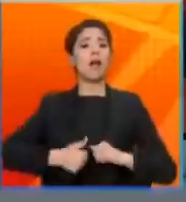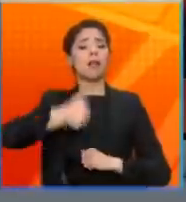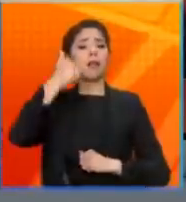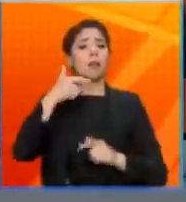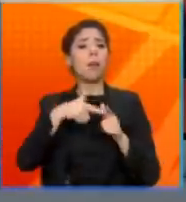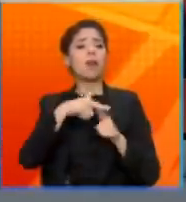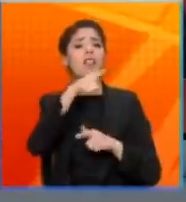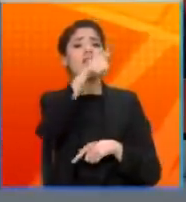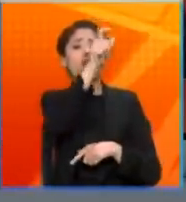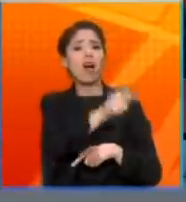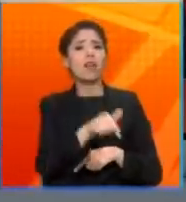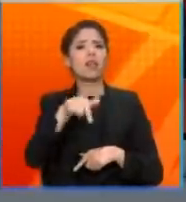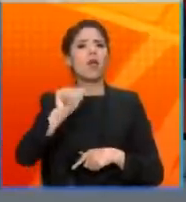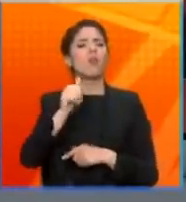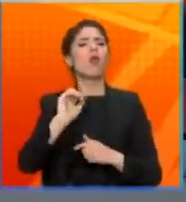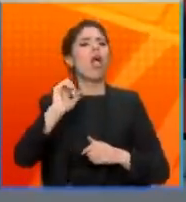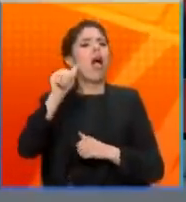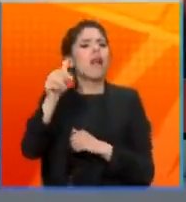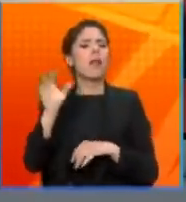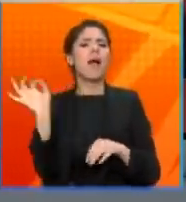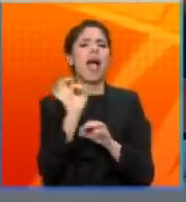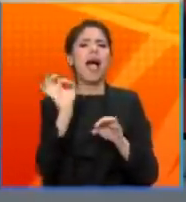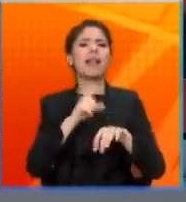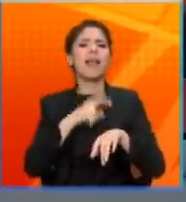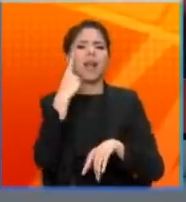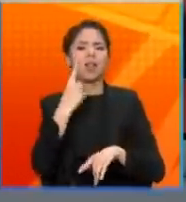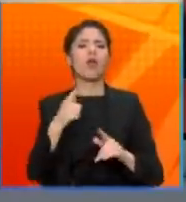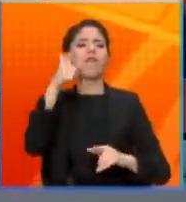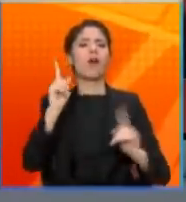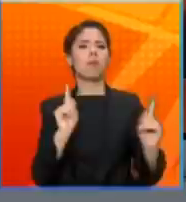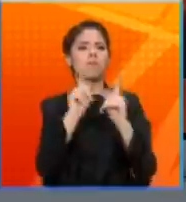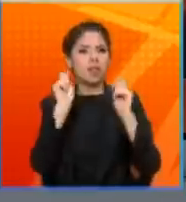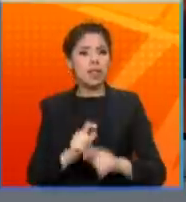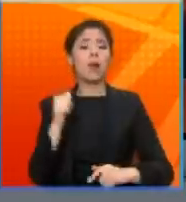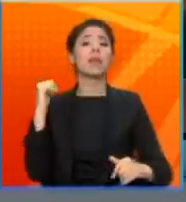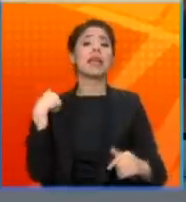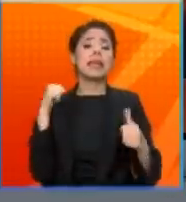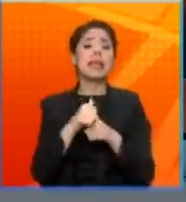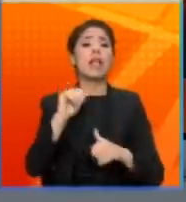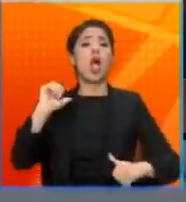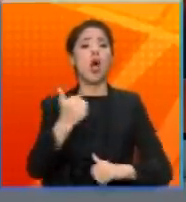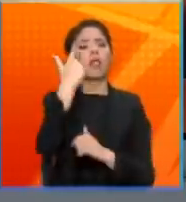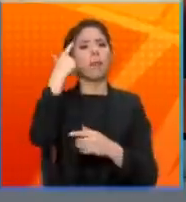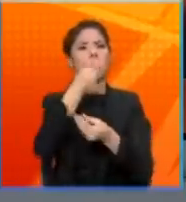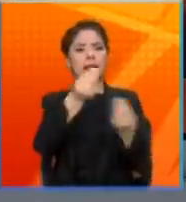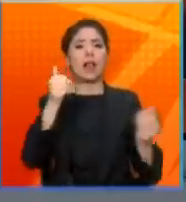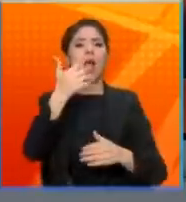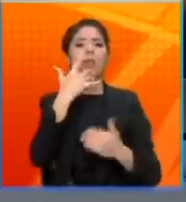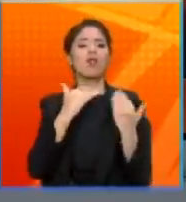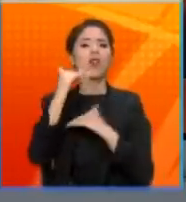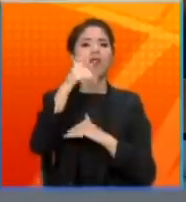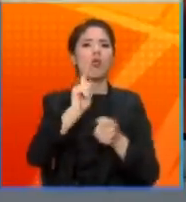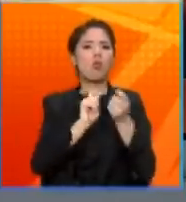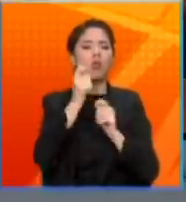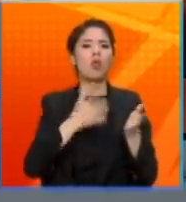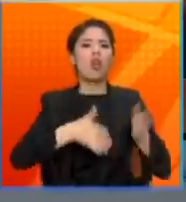Bakanı Fahrettin Koca bugün her zamankinden daha erken bir saatte geçti kameraların karşısına. Yine önemli bilgiler verdi. 65 yaş üstüne